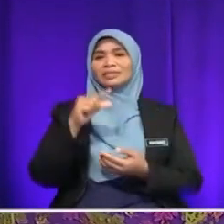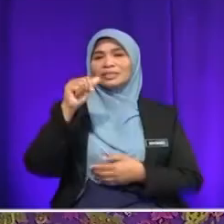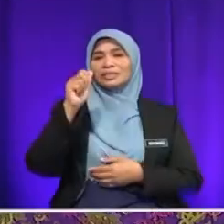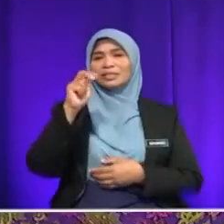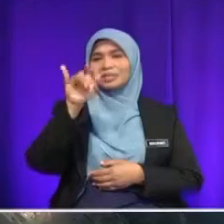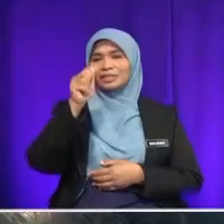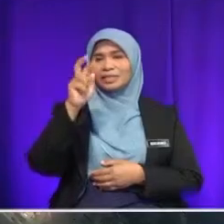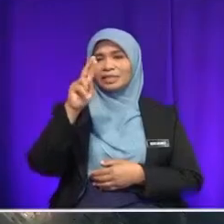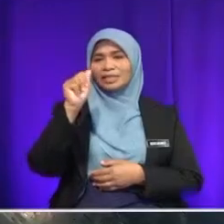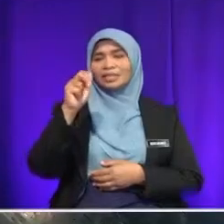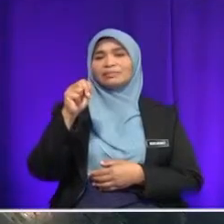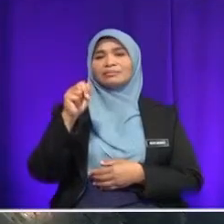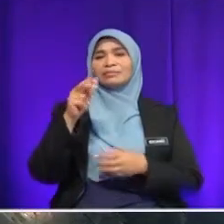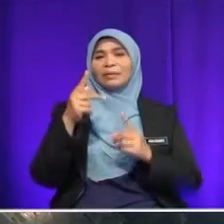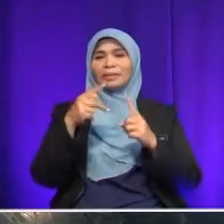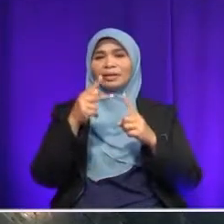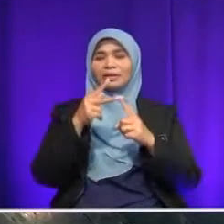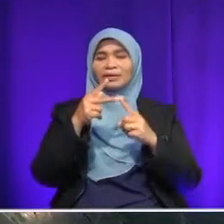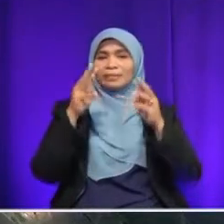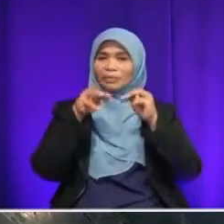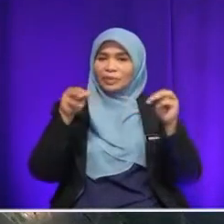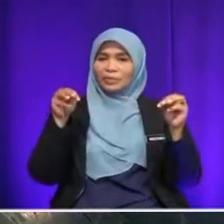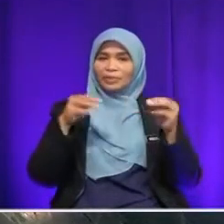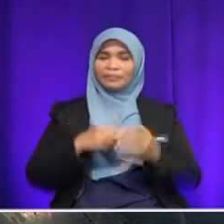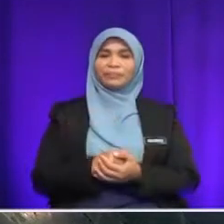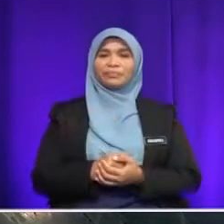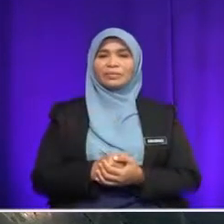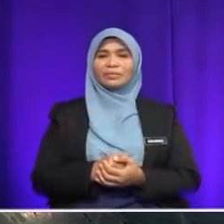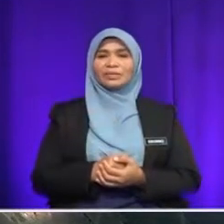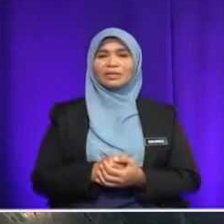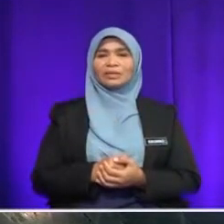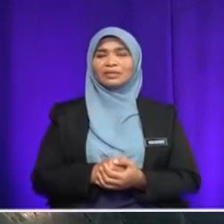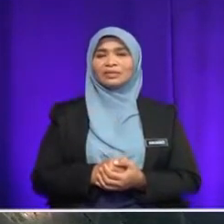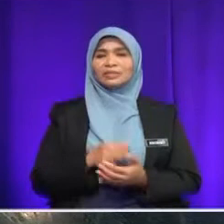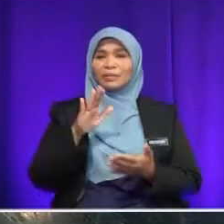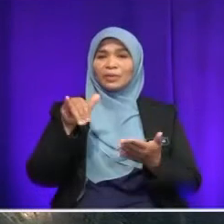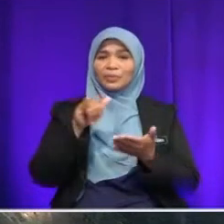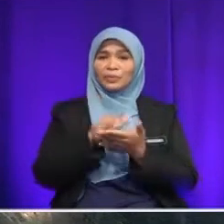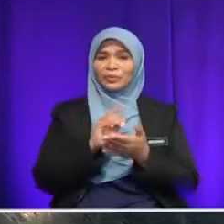tersebut. Okay. Baik, Ustazah. Sementara saya nak berikan markah kepada mereka. Apa kata